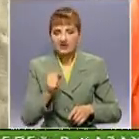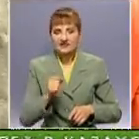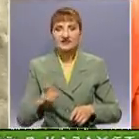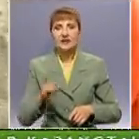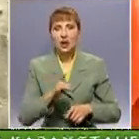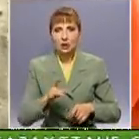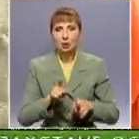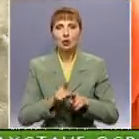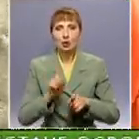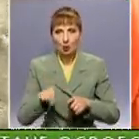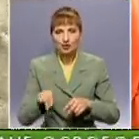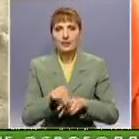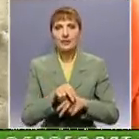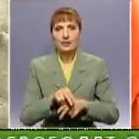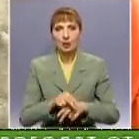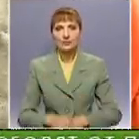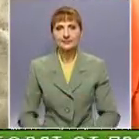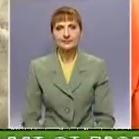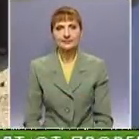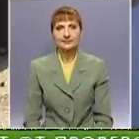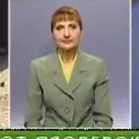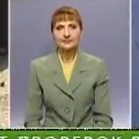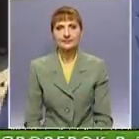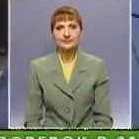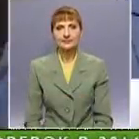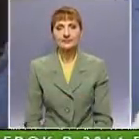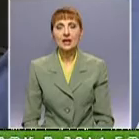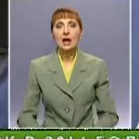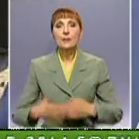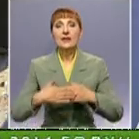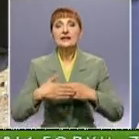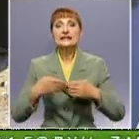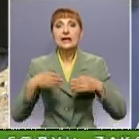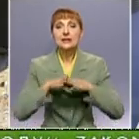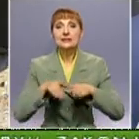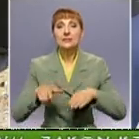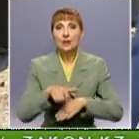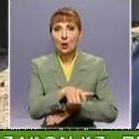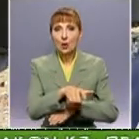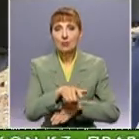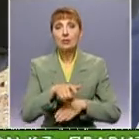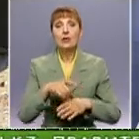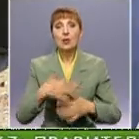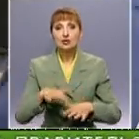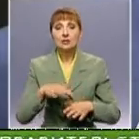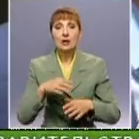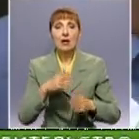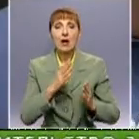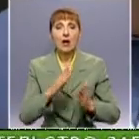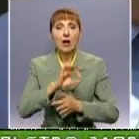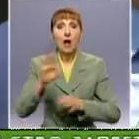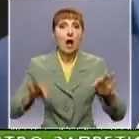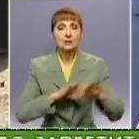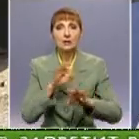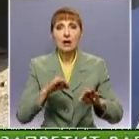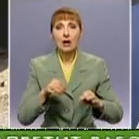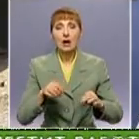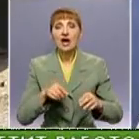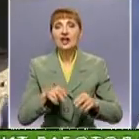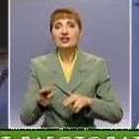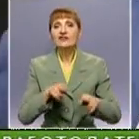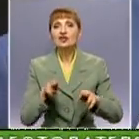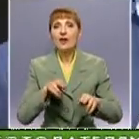между улицами Мотызалки и Саина. Перед закрытием дорог составляется организация дорожного движения, карта. Эта